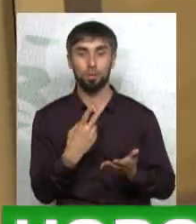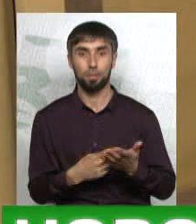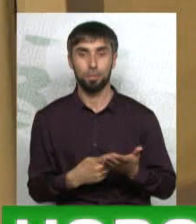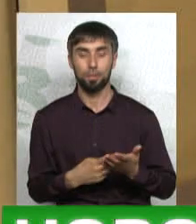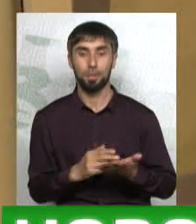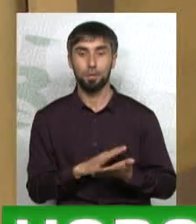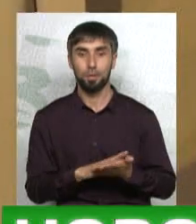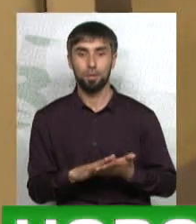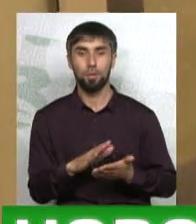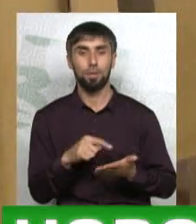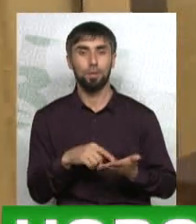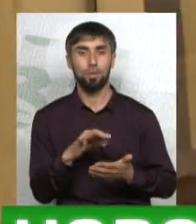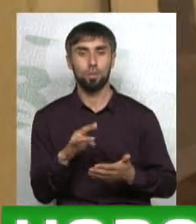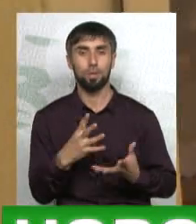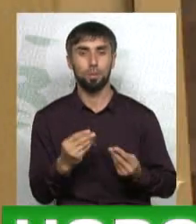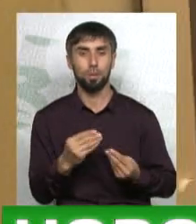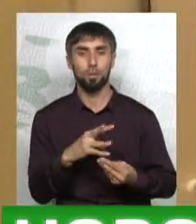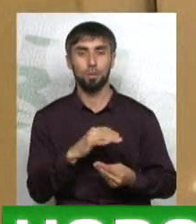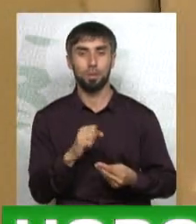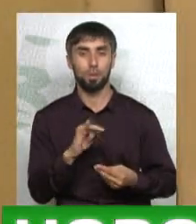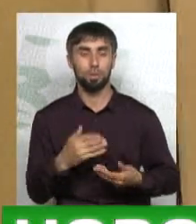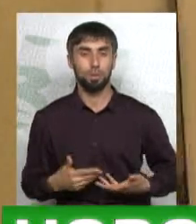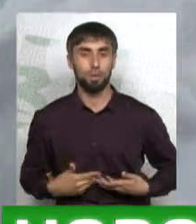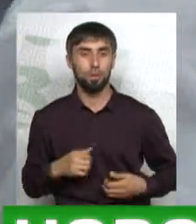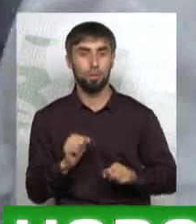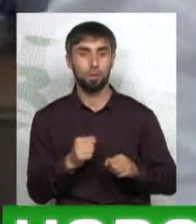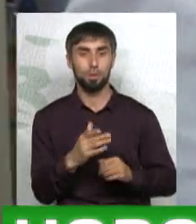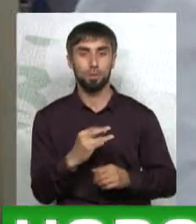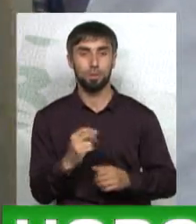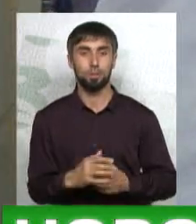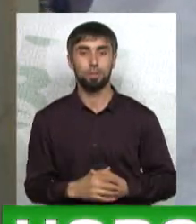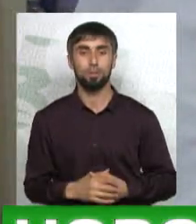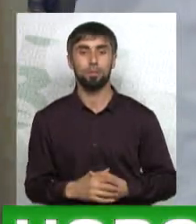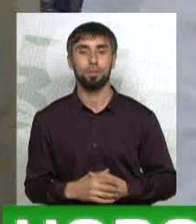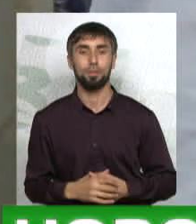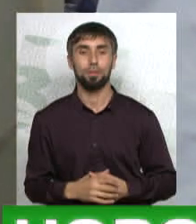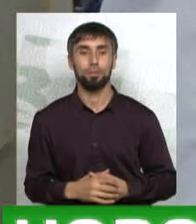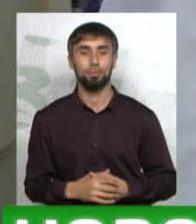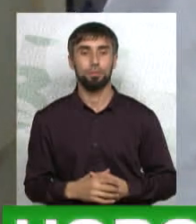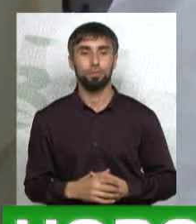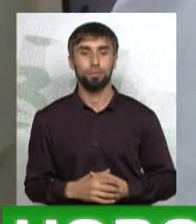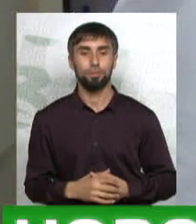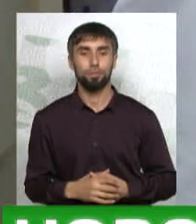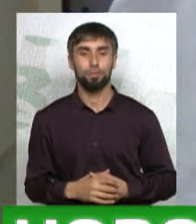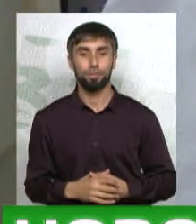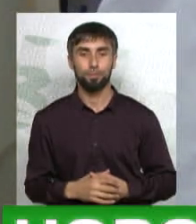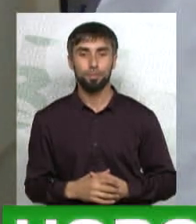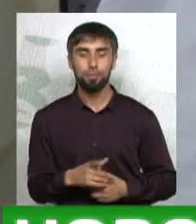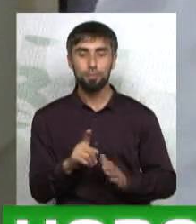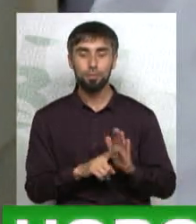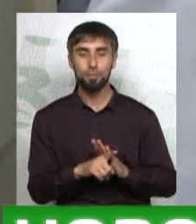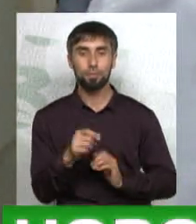показателям. Чистота, отход, влажность, масса и жизнеспособность семян. Начнем делать разбор образца, который мы